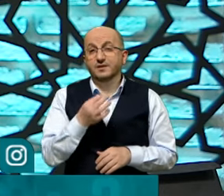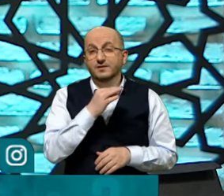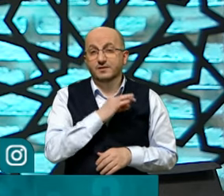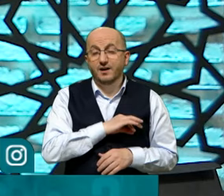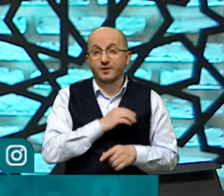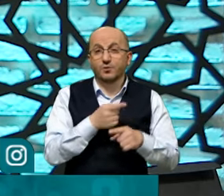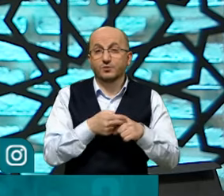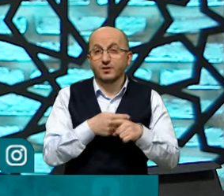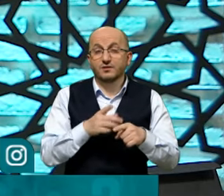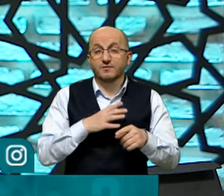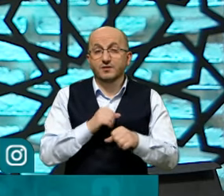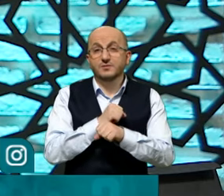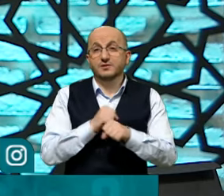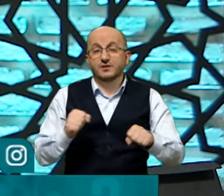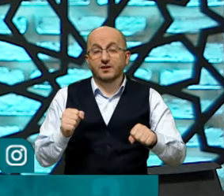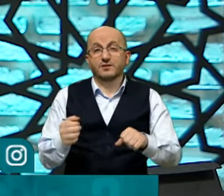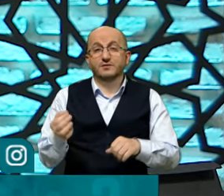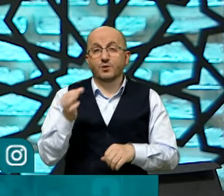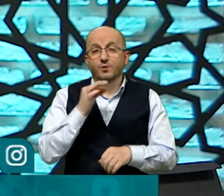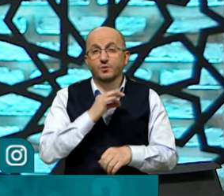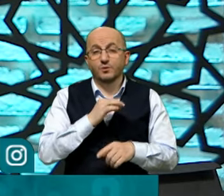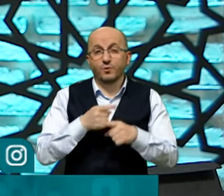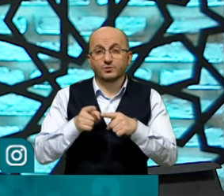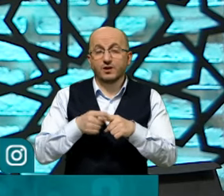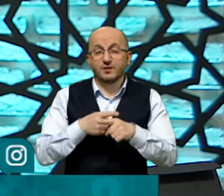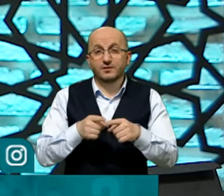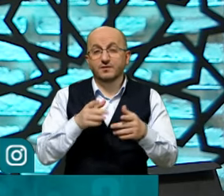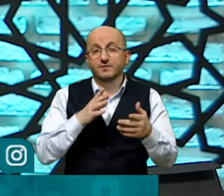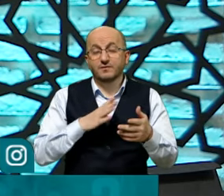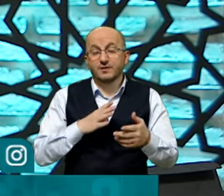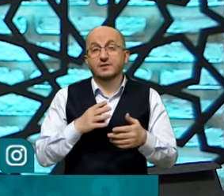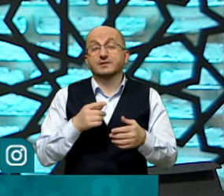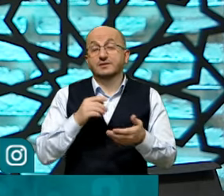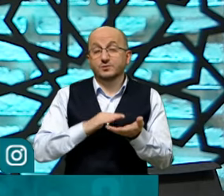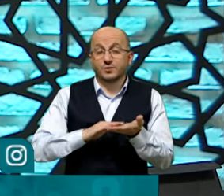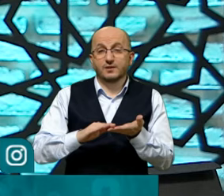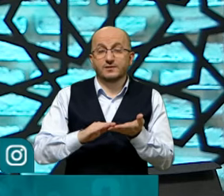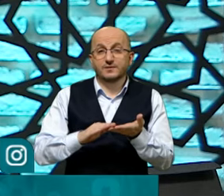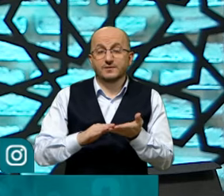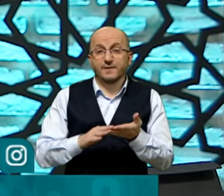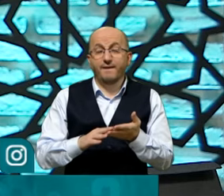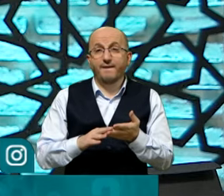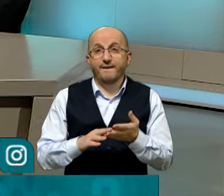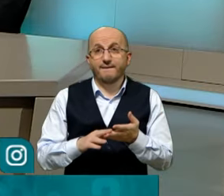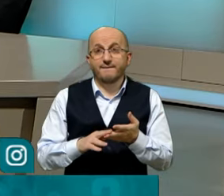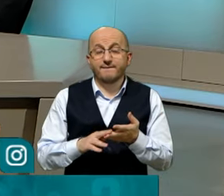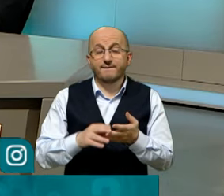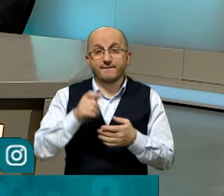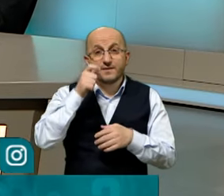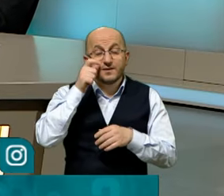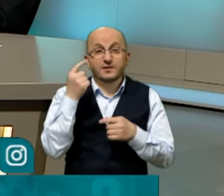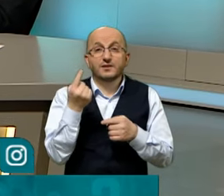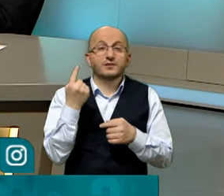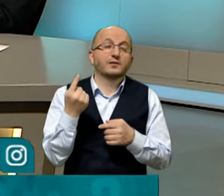kâr ortaklığı var bir de zararda hani bir zarar da iki taraflı biliyorduk Ama siz düzeltiniz onu burada Aslında dikkat